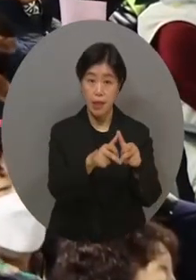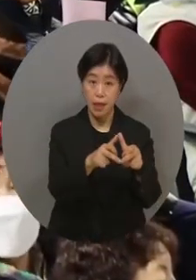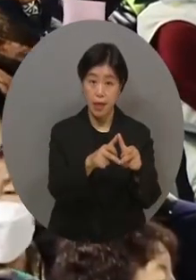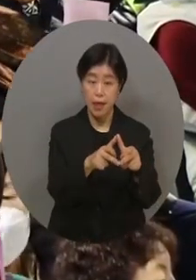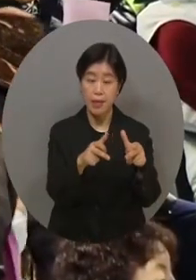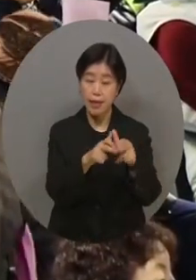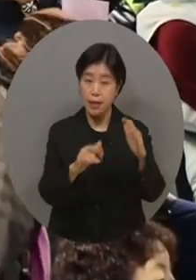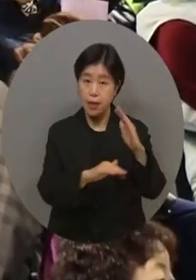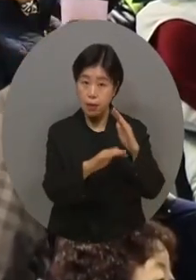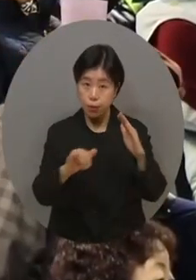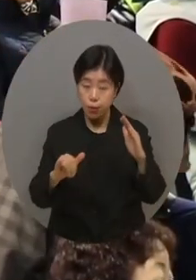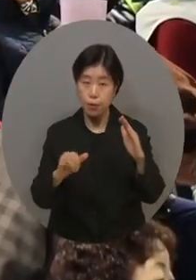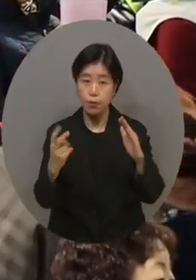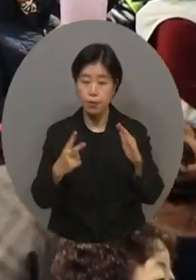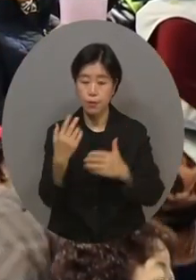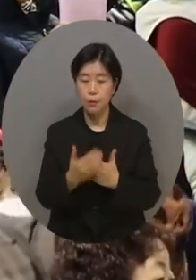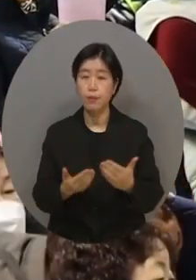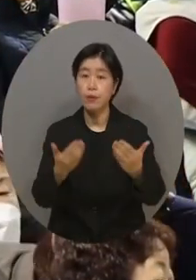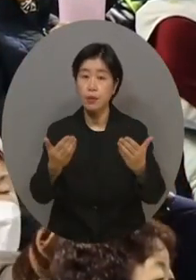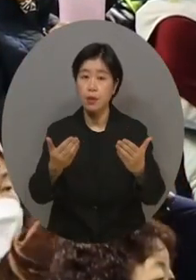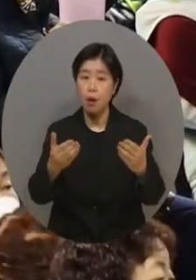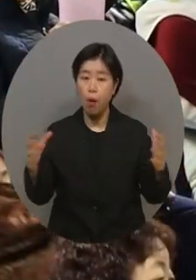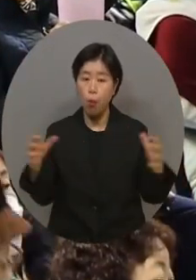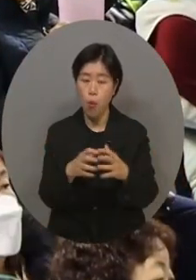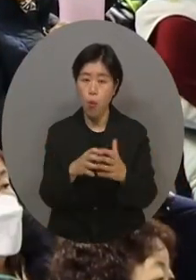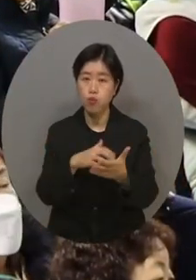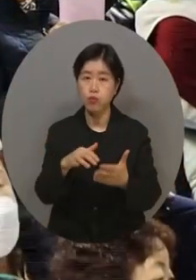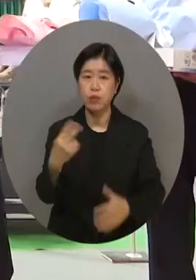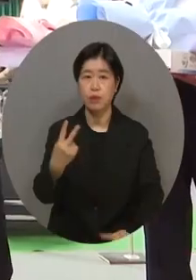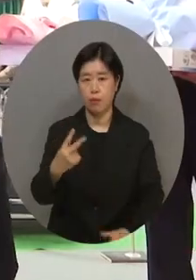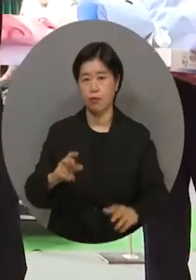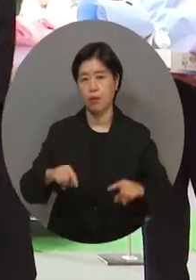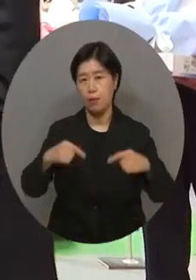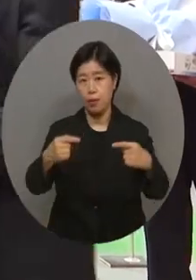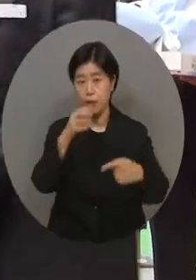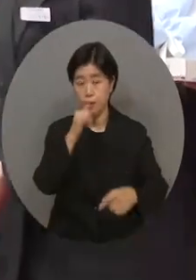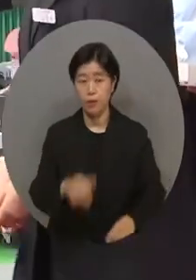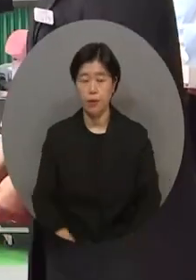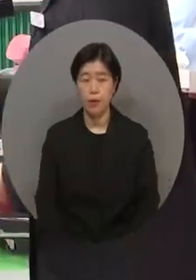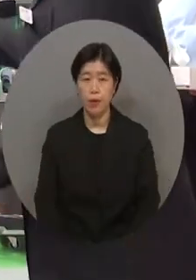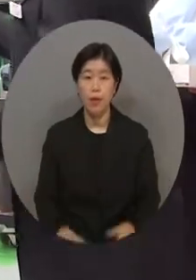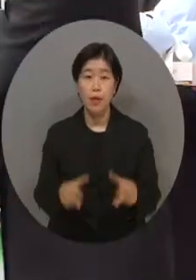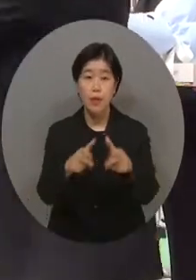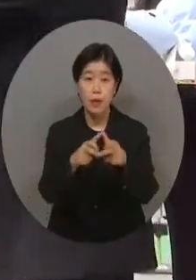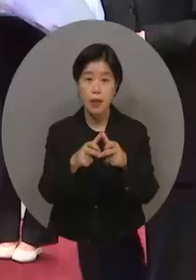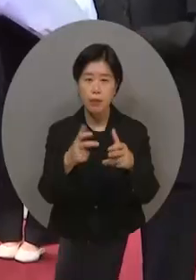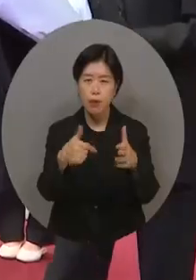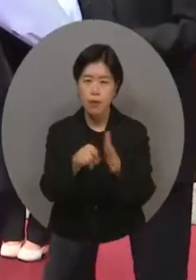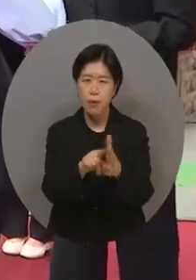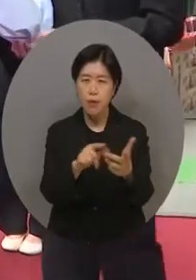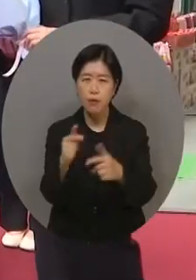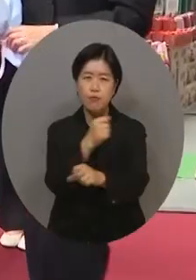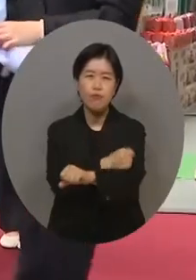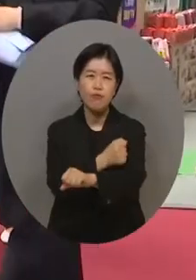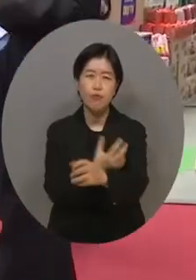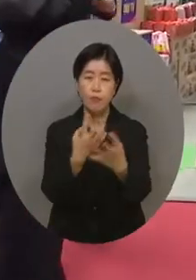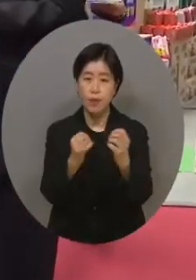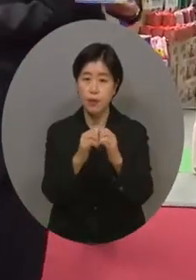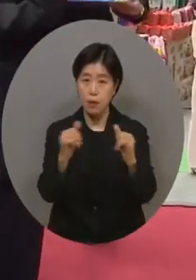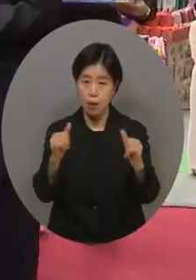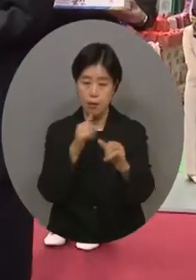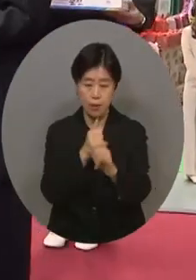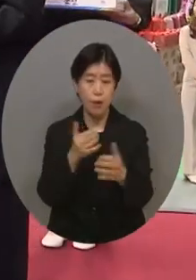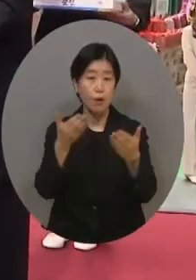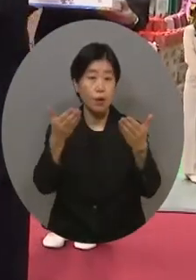장애인 가족, 자원봉사자 등 2천여 명이 참석한 가운데 장애인 복지에 기여한 유공자 27명에 대한 표창이